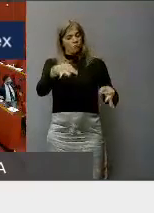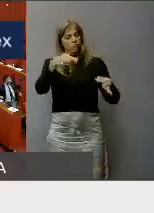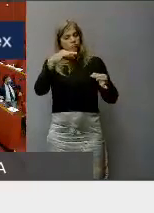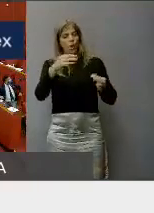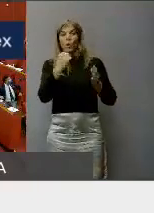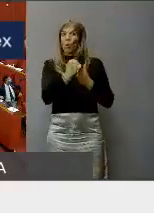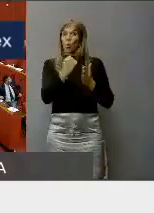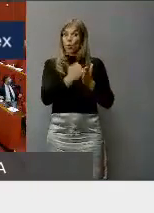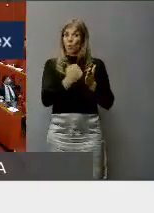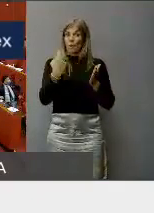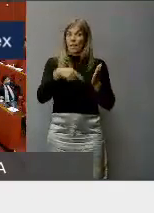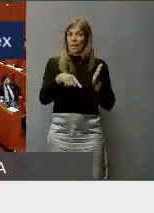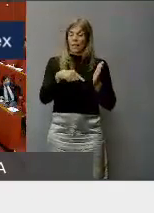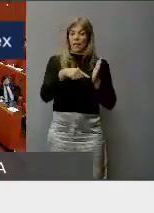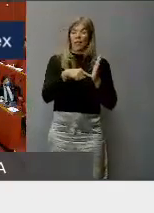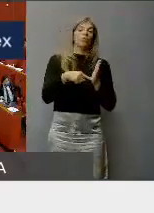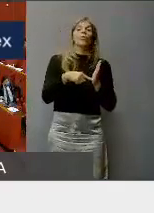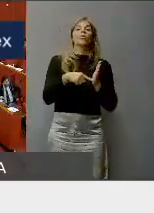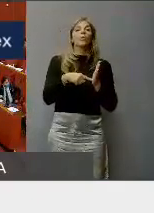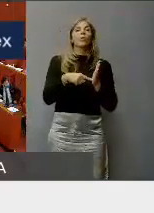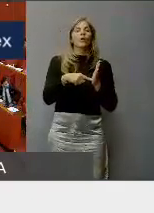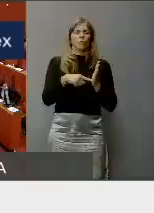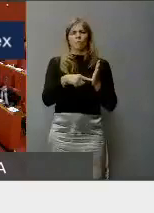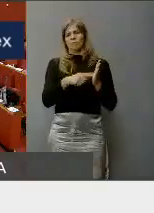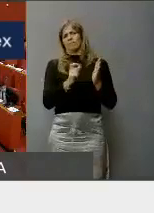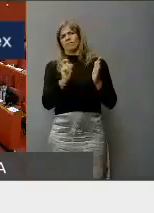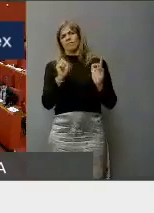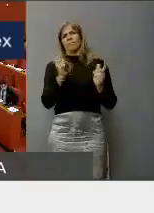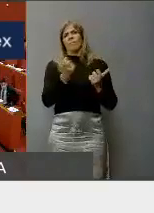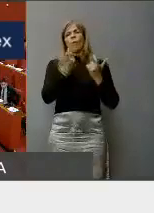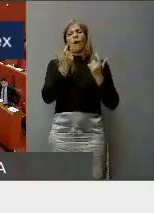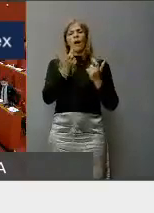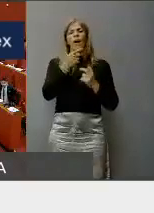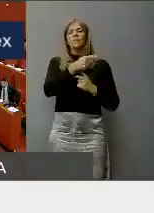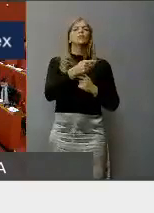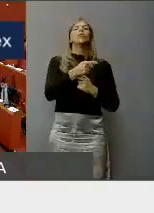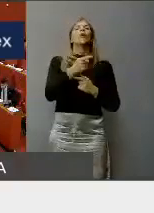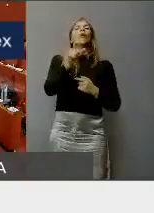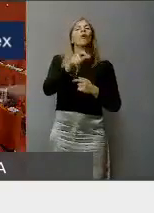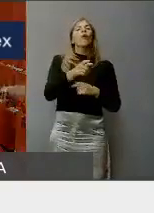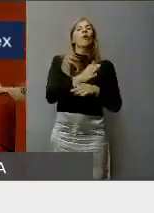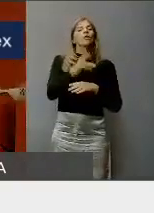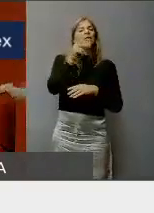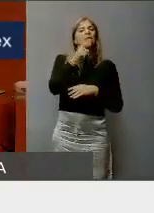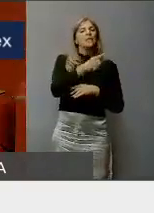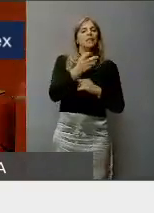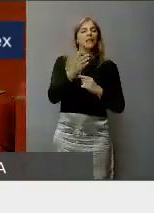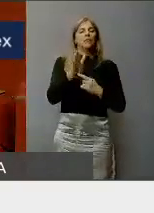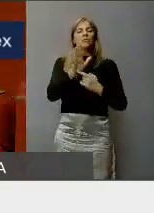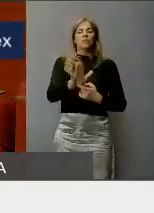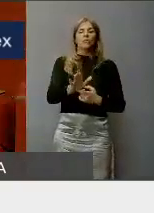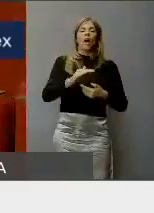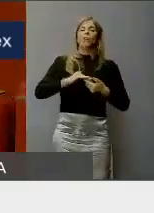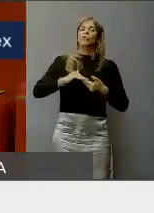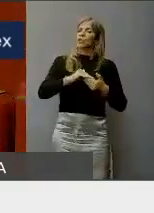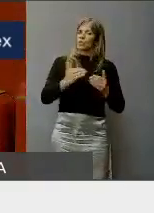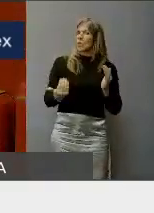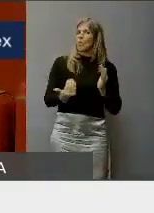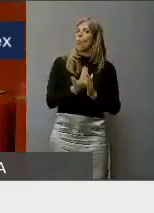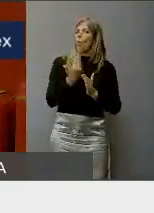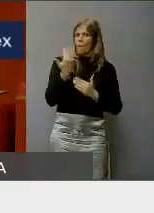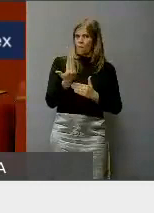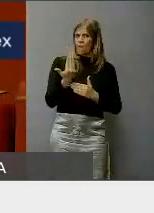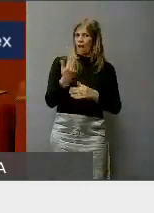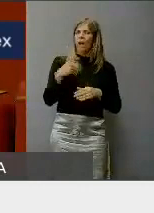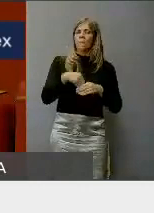il fatto di presentare appunto un'associazione nuova di professionisti e per cui il